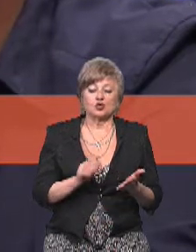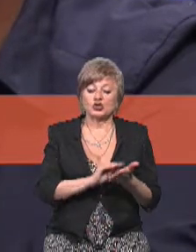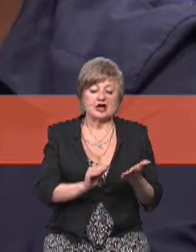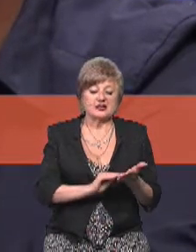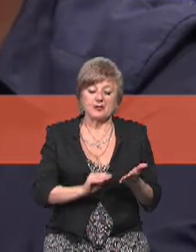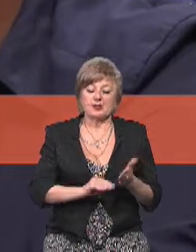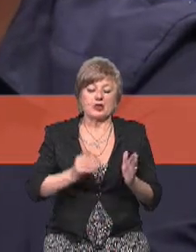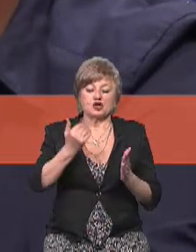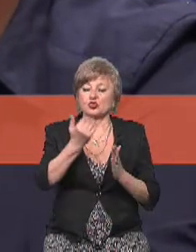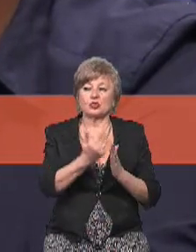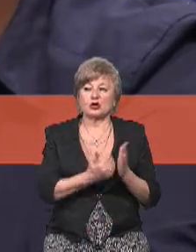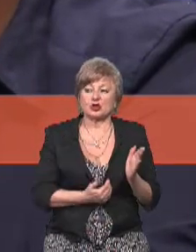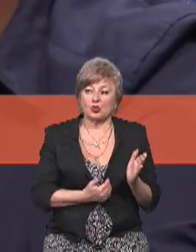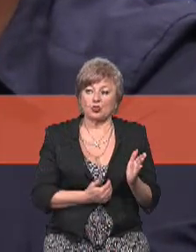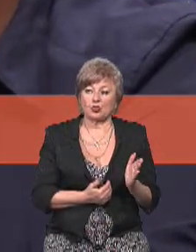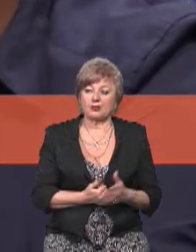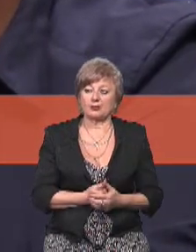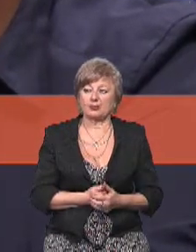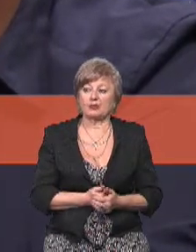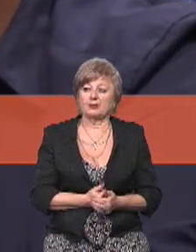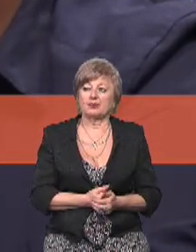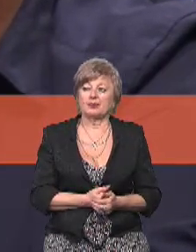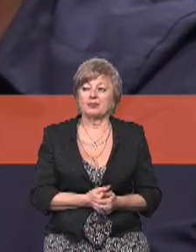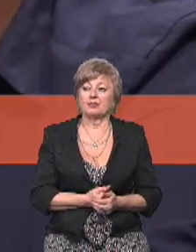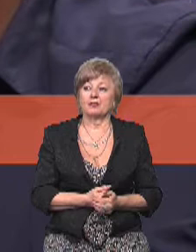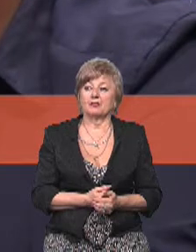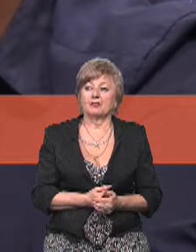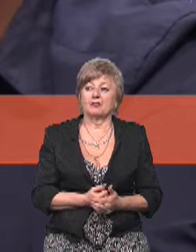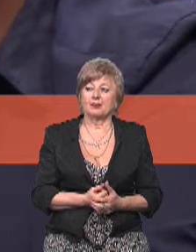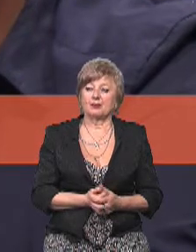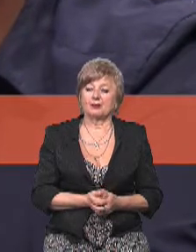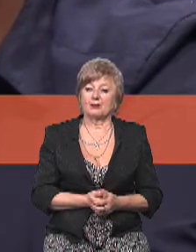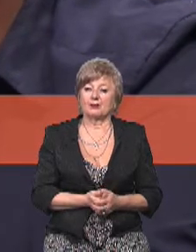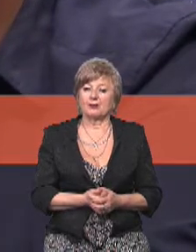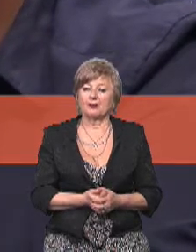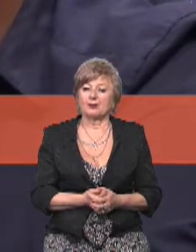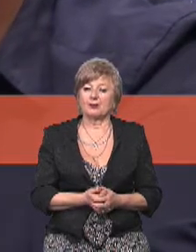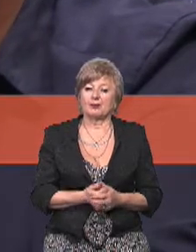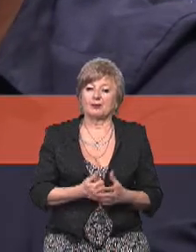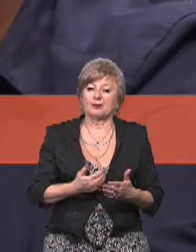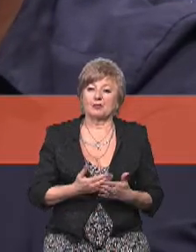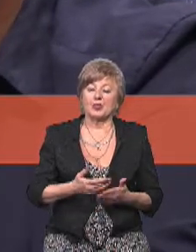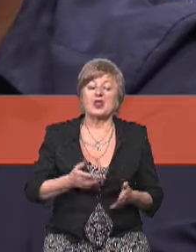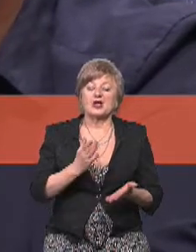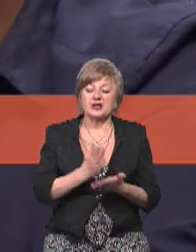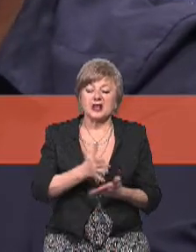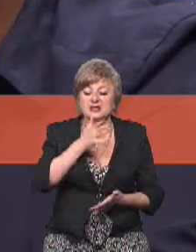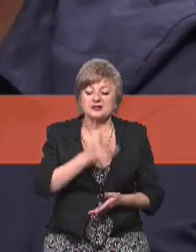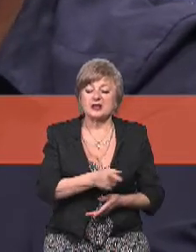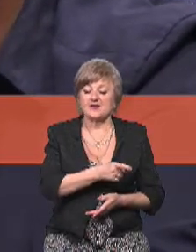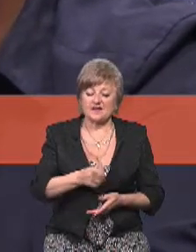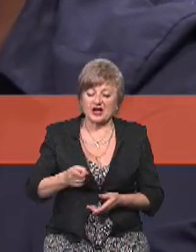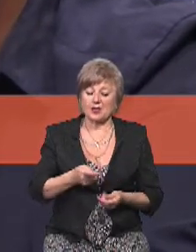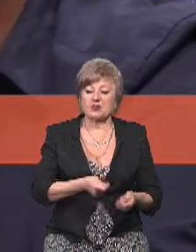тоді, не пишемо протокол. Тобто з 22 серпня, коли вже сплив термін